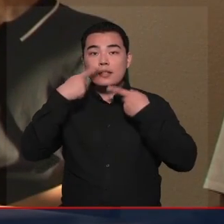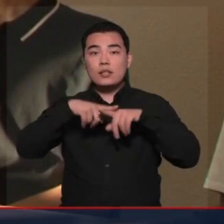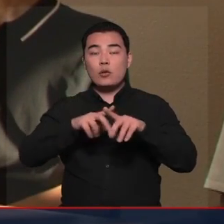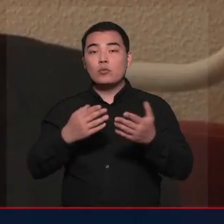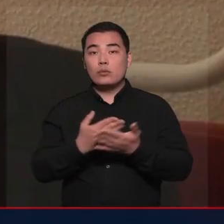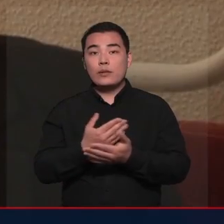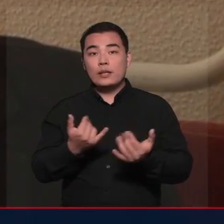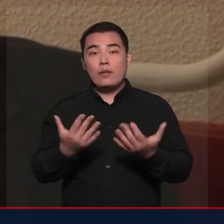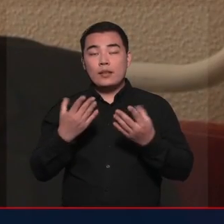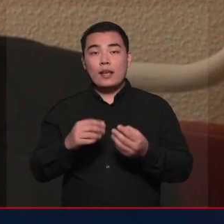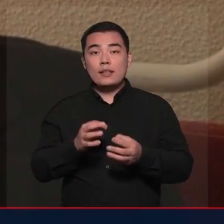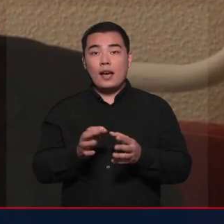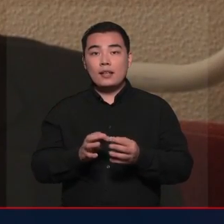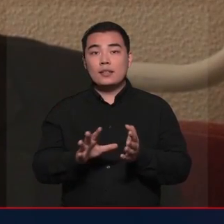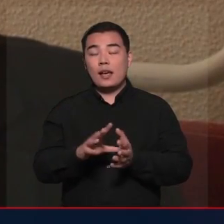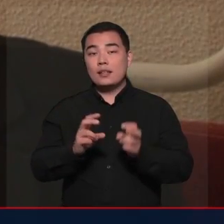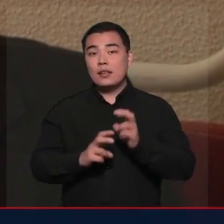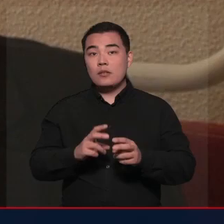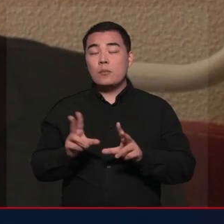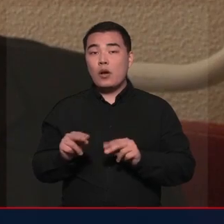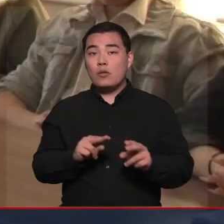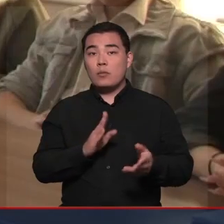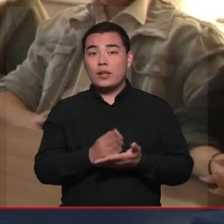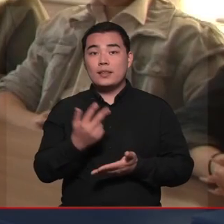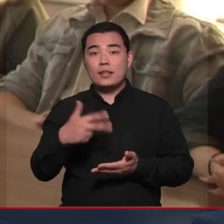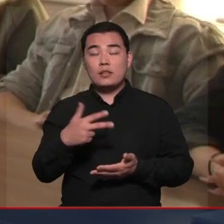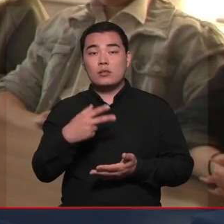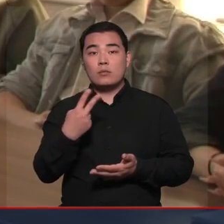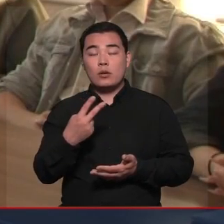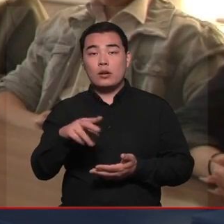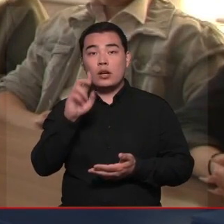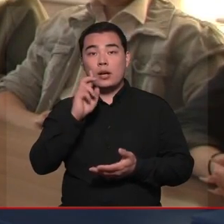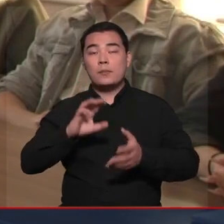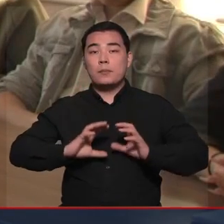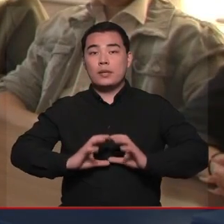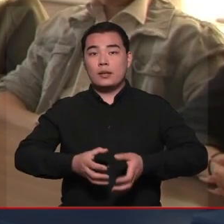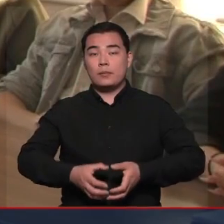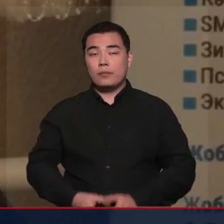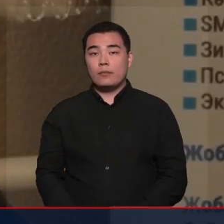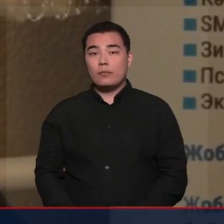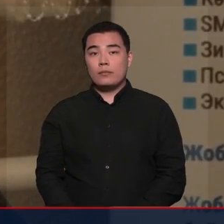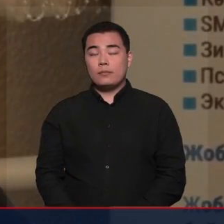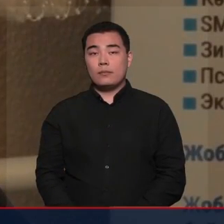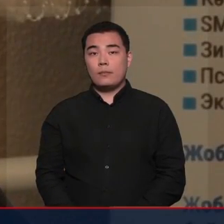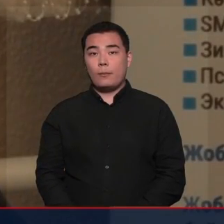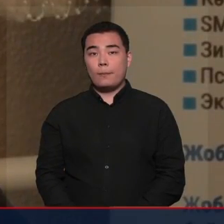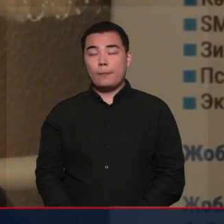новые. На сегодня ядерные реакторы благополучно используются в 32 странах мира.